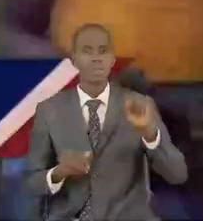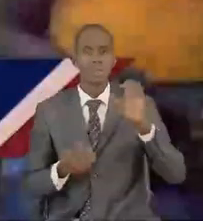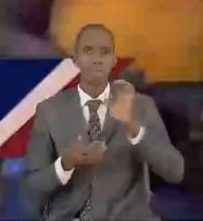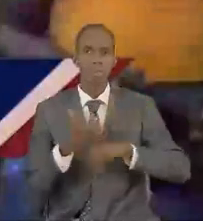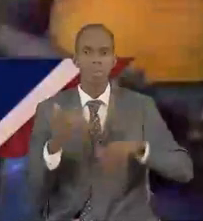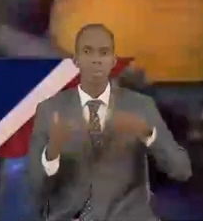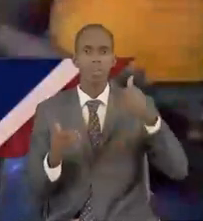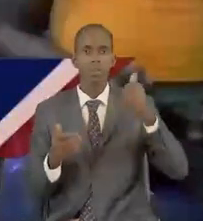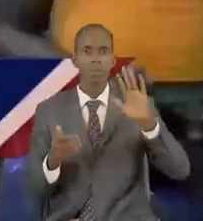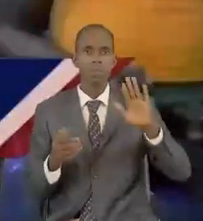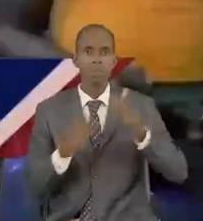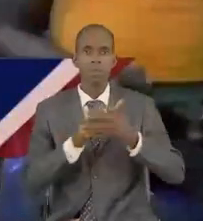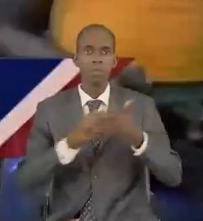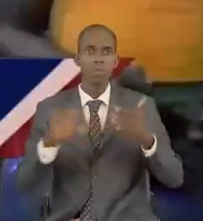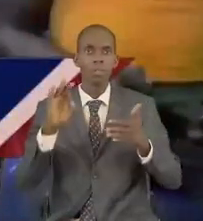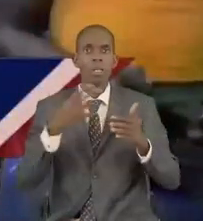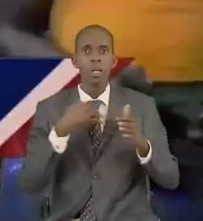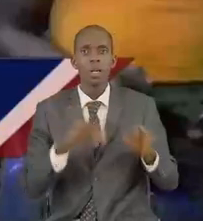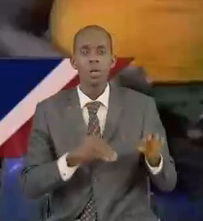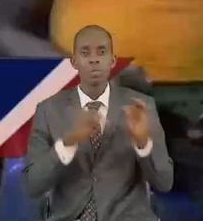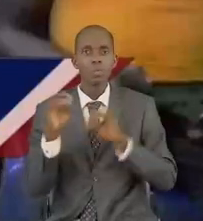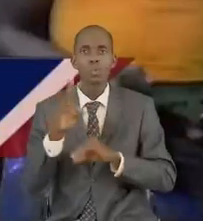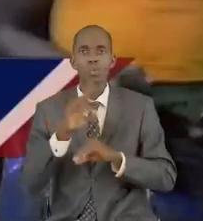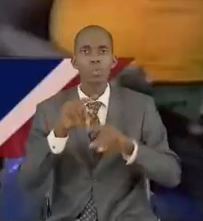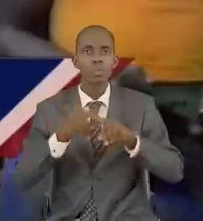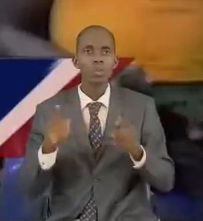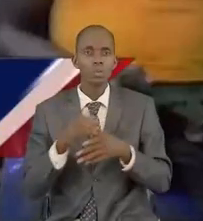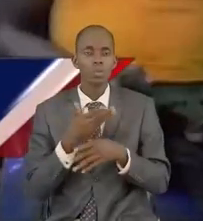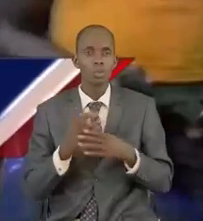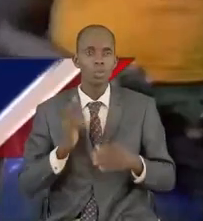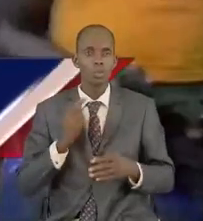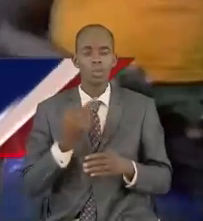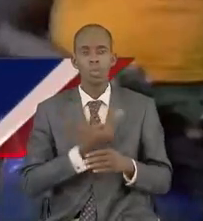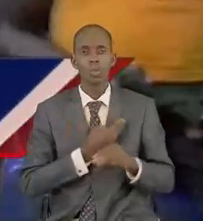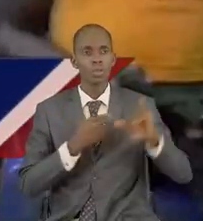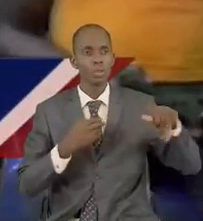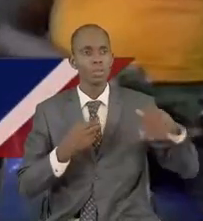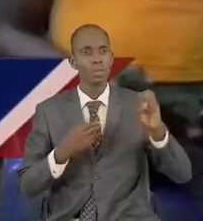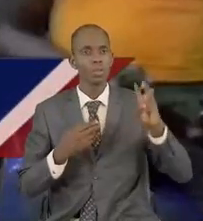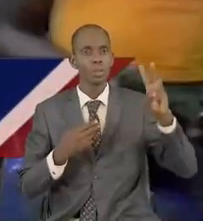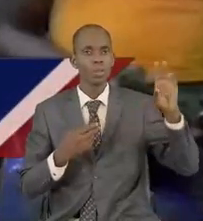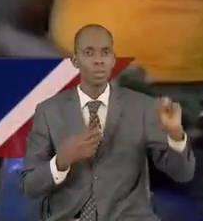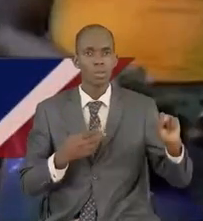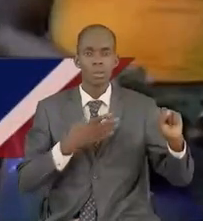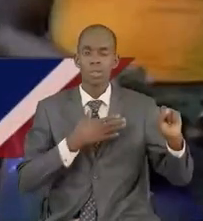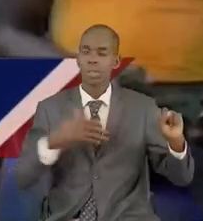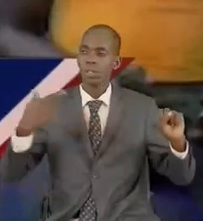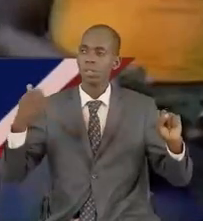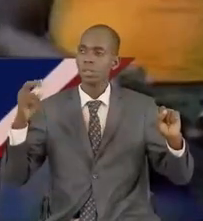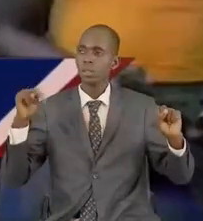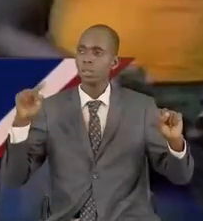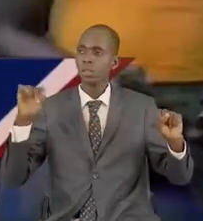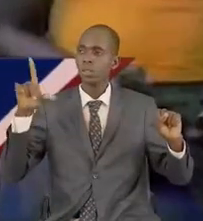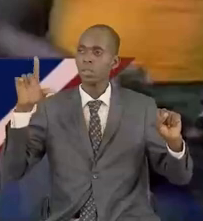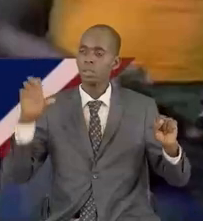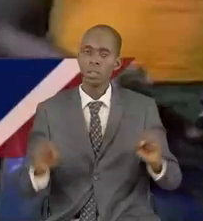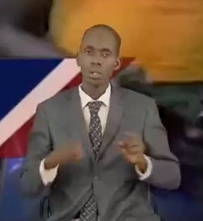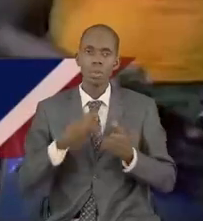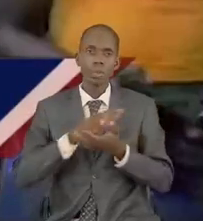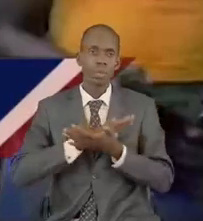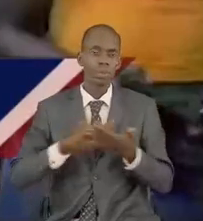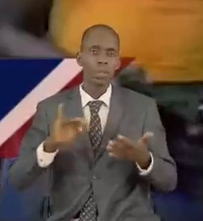et n'a fait aucune différence entre nous juifs et eux les païens ayant purifié le corps par la foi